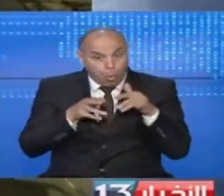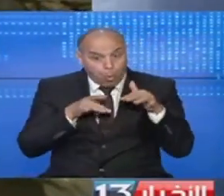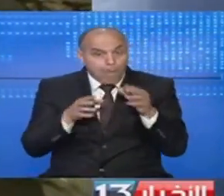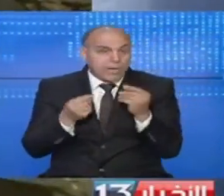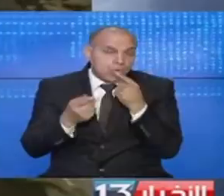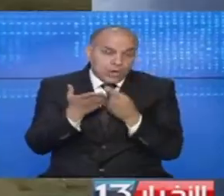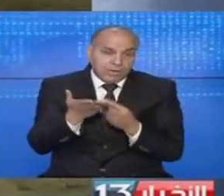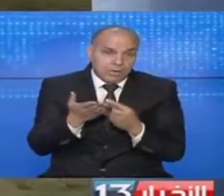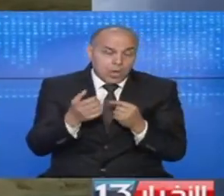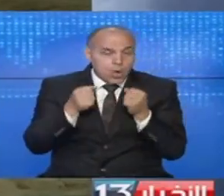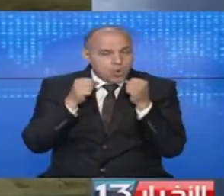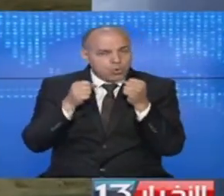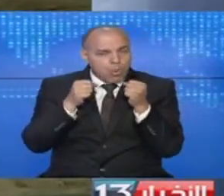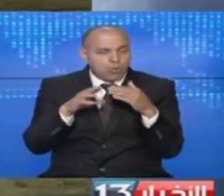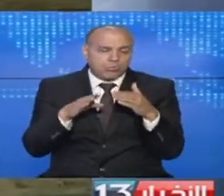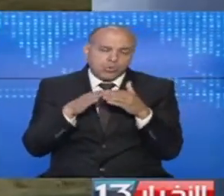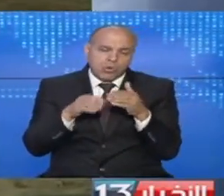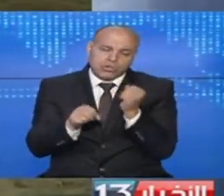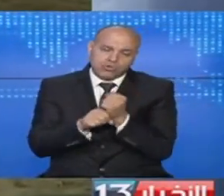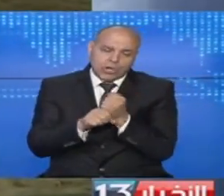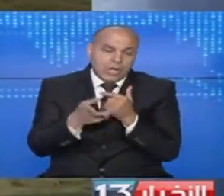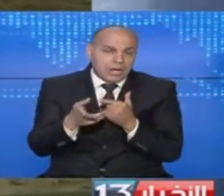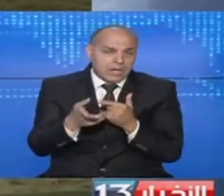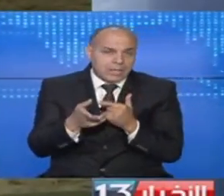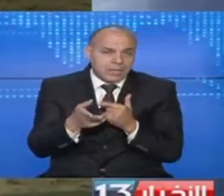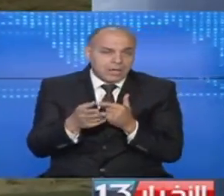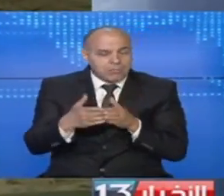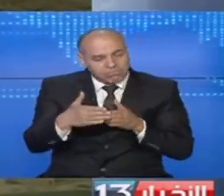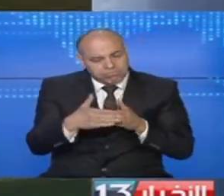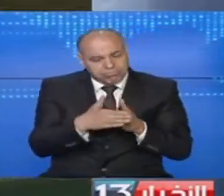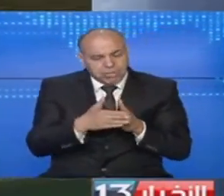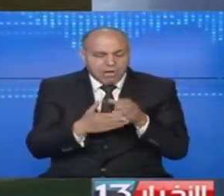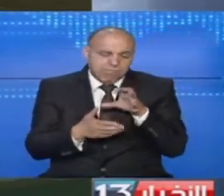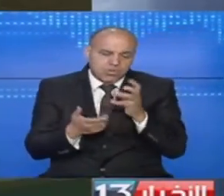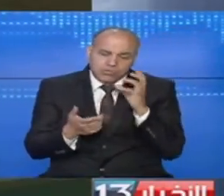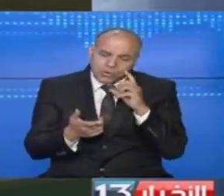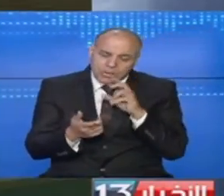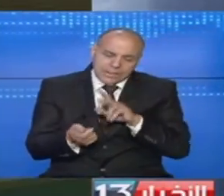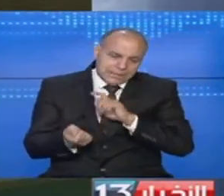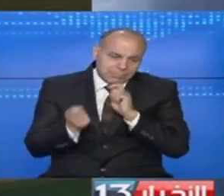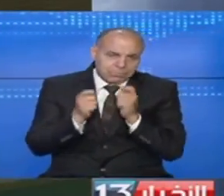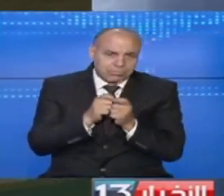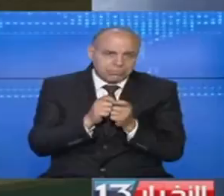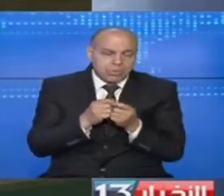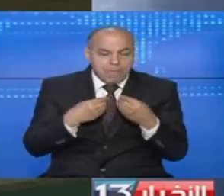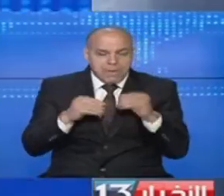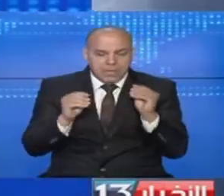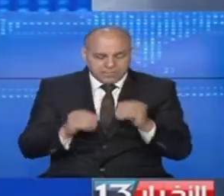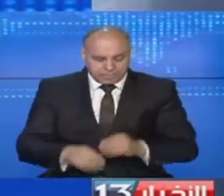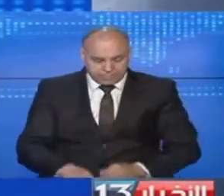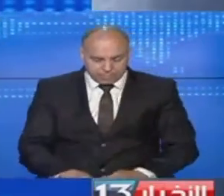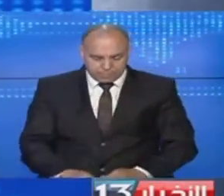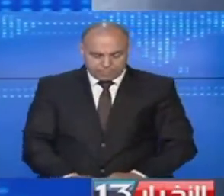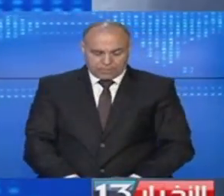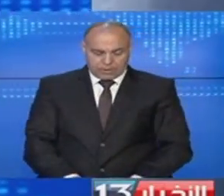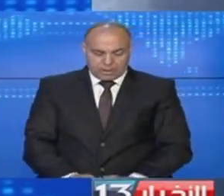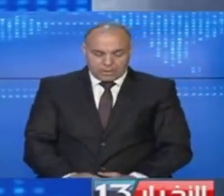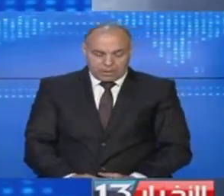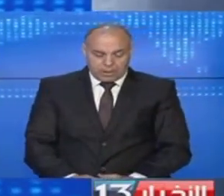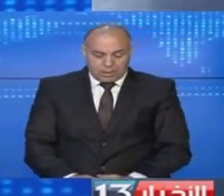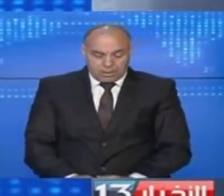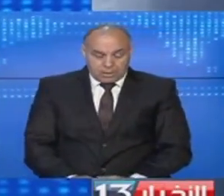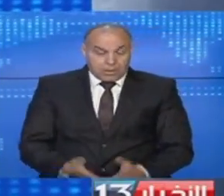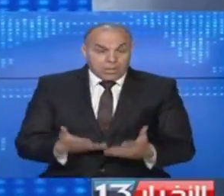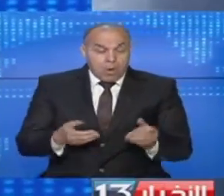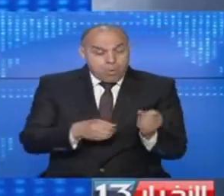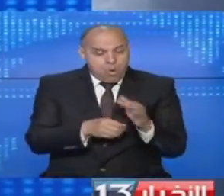واسعا يطالب بالتشغيل ويعطل إنتاج الفوسفات وتحويله ووسقه. في ظل